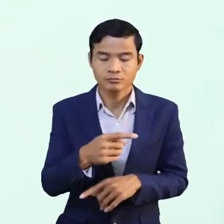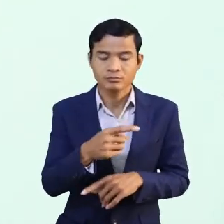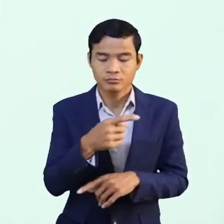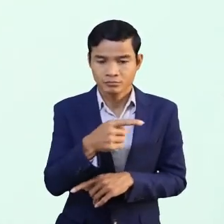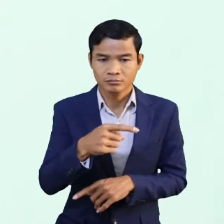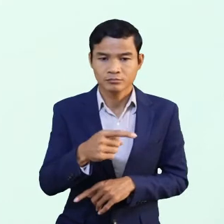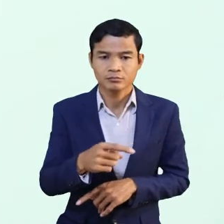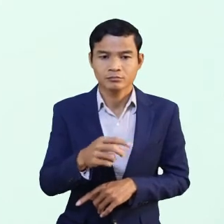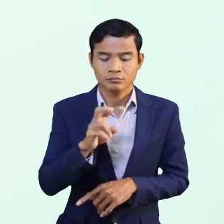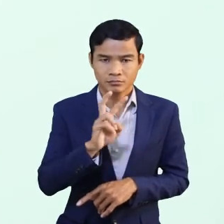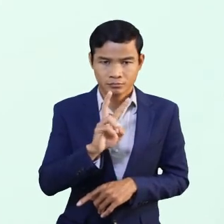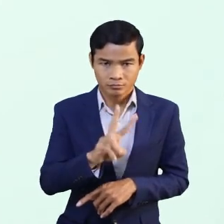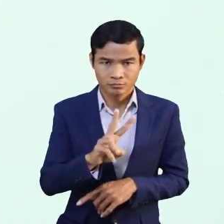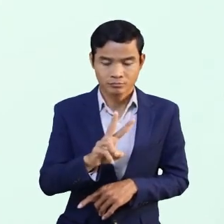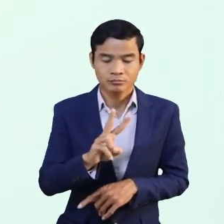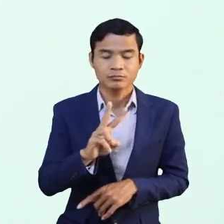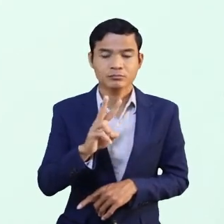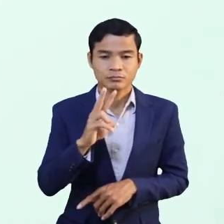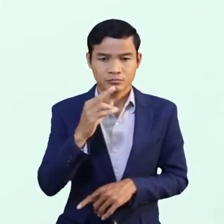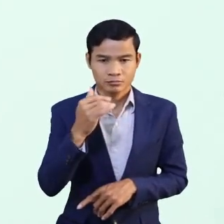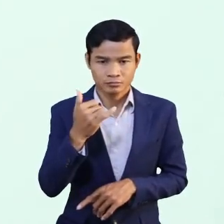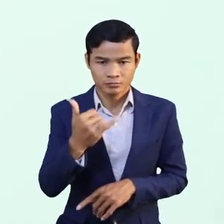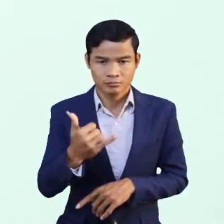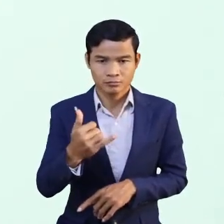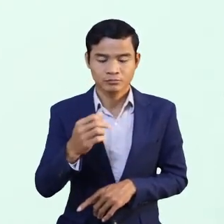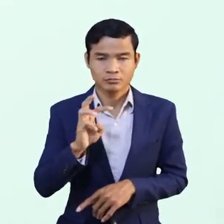4568ចឹងណាដកឲ្យ